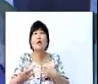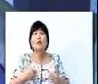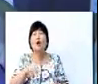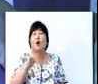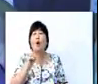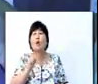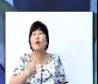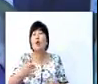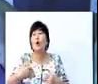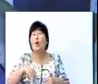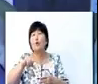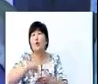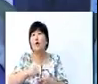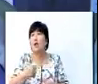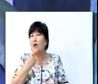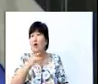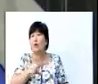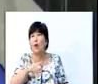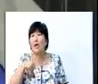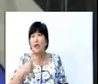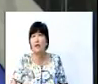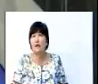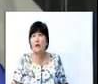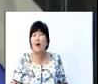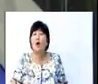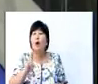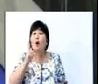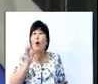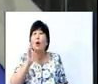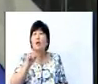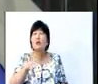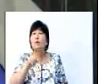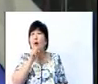Қорқыт образын ойнап шығу оңайға соқпағандығын айтты. Қорқыт бабамыздың рөлін